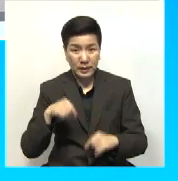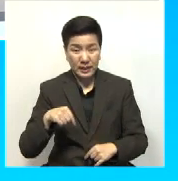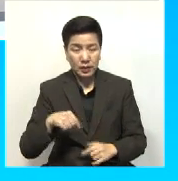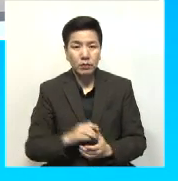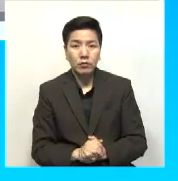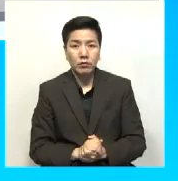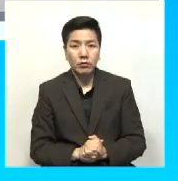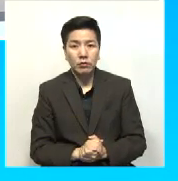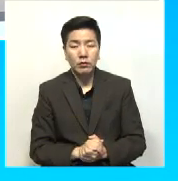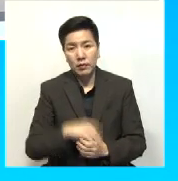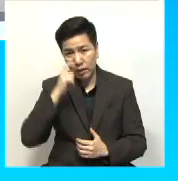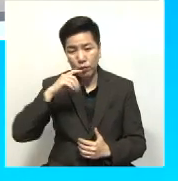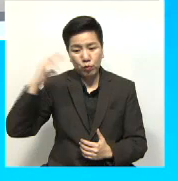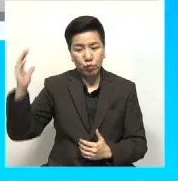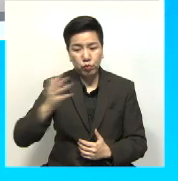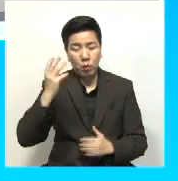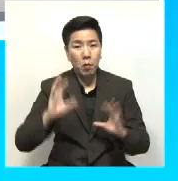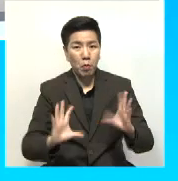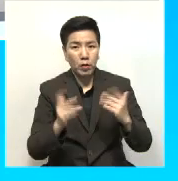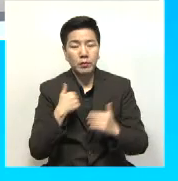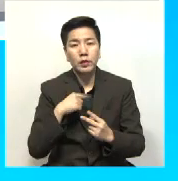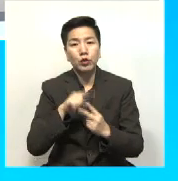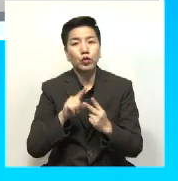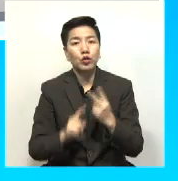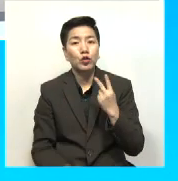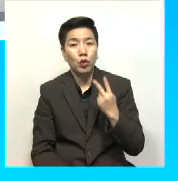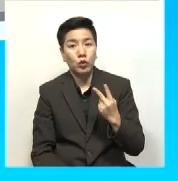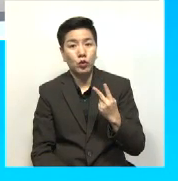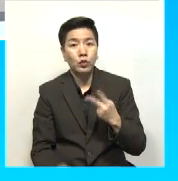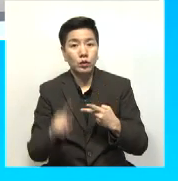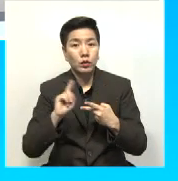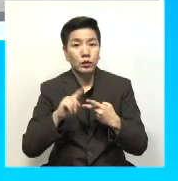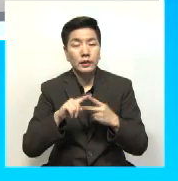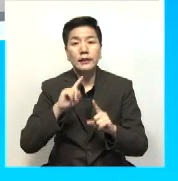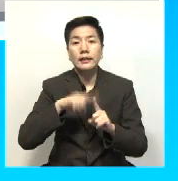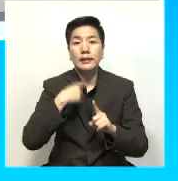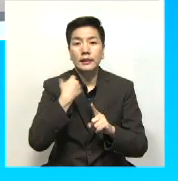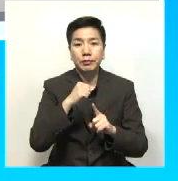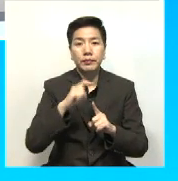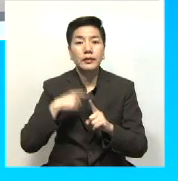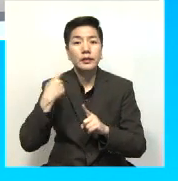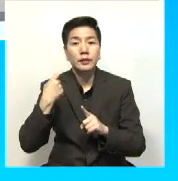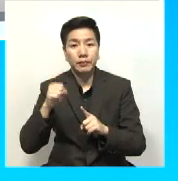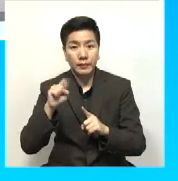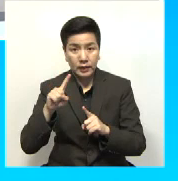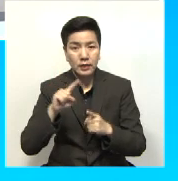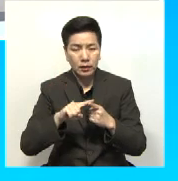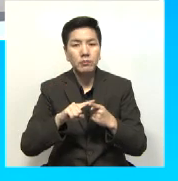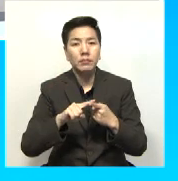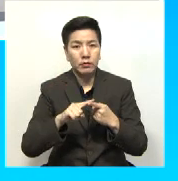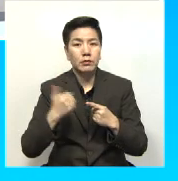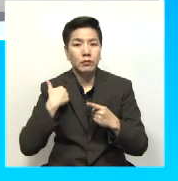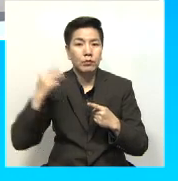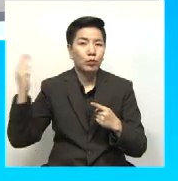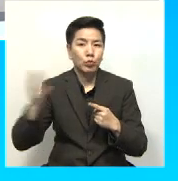ฤดูมรสุมของประเทศไทยจริงๆแล้วเนี่ยมันมี2 อย่างก็คือว่าถ้าเป็นช่วงตุลาพฤศจิกาเนี่ยก็ยังคงมีพ